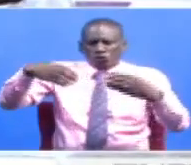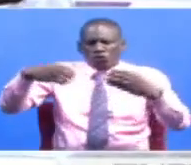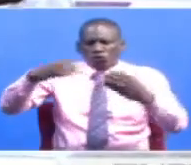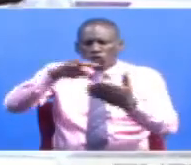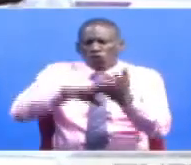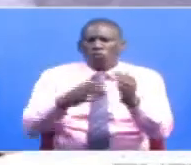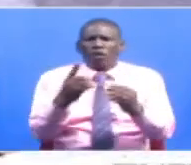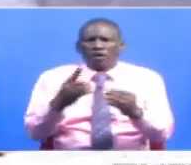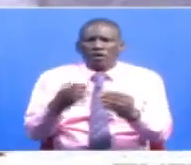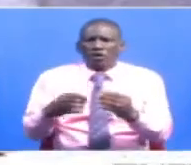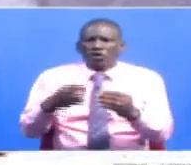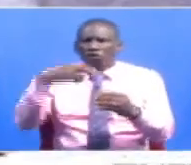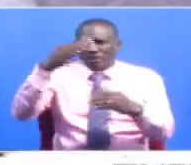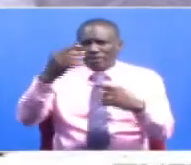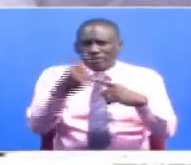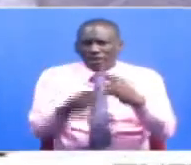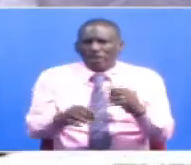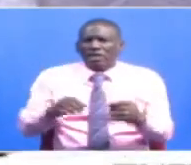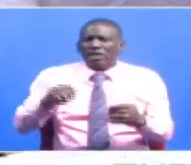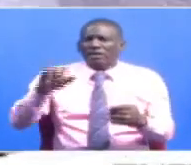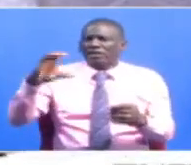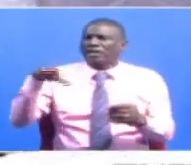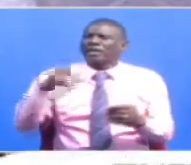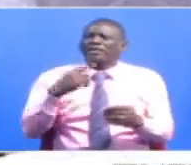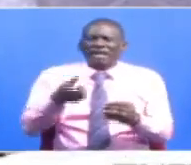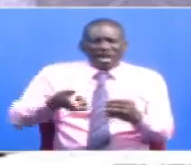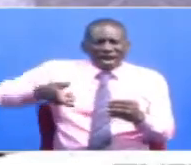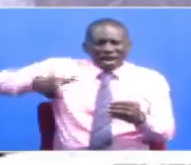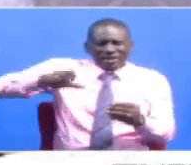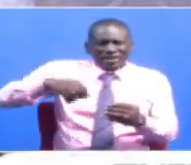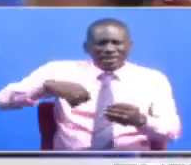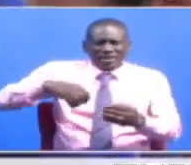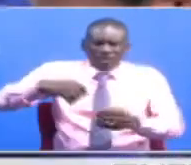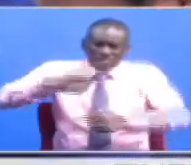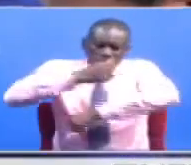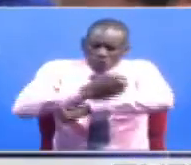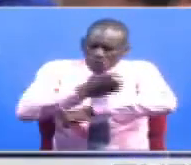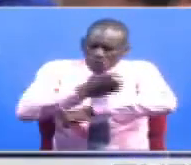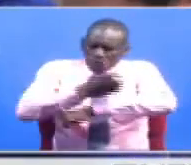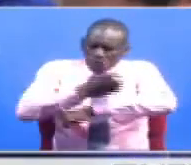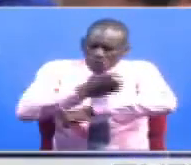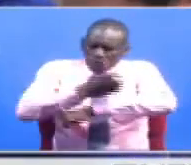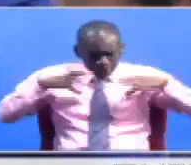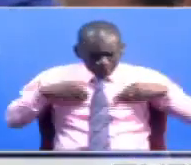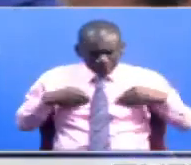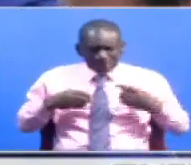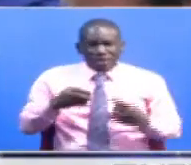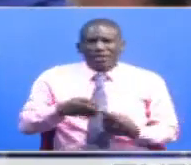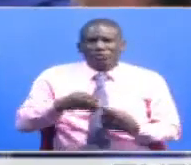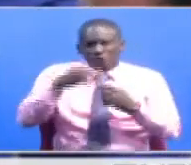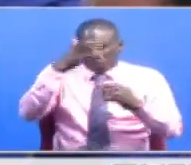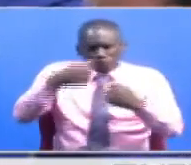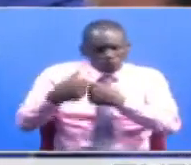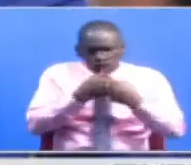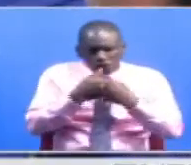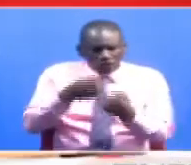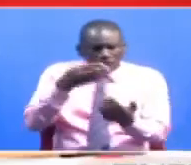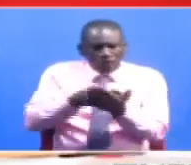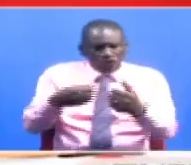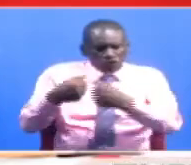Machogo alisisitiza kuwa nyongeza zozote za karo ambazo hazijaidhinishwa hazitakubaliwa, haswa kutokana na changamoto za